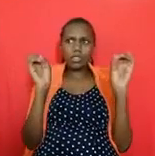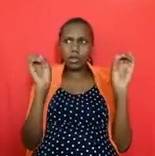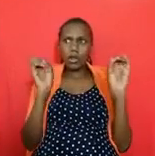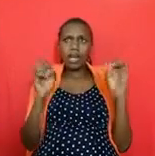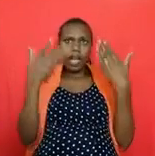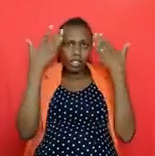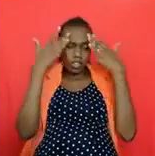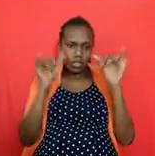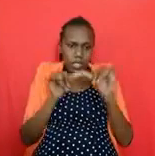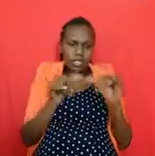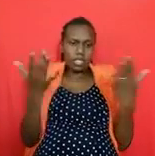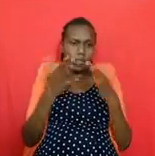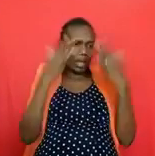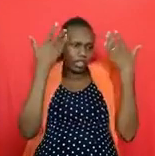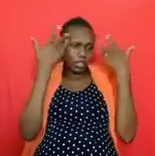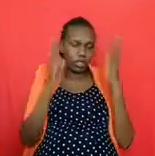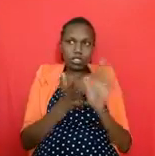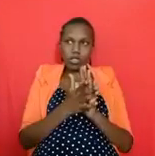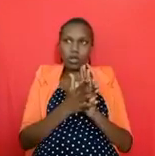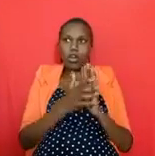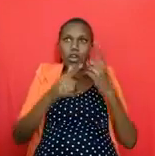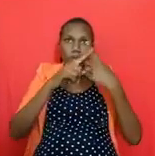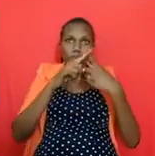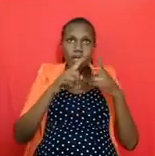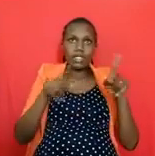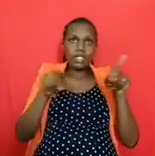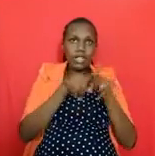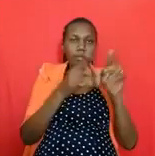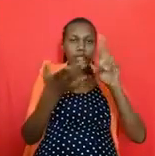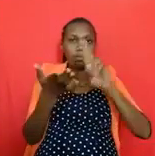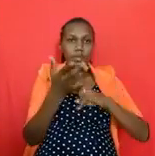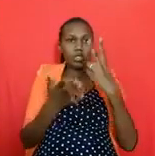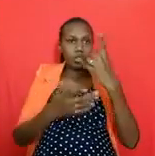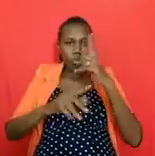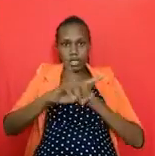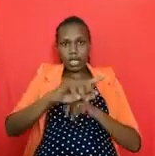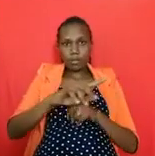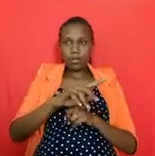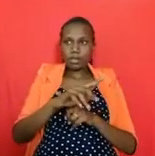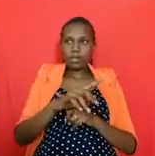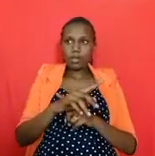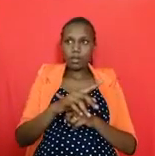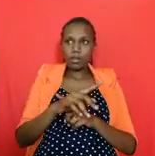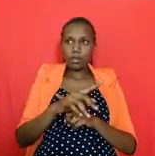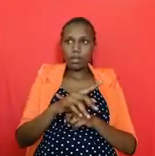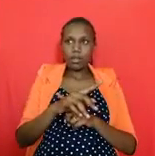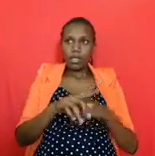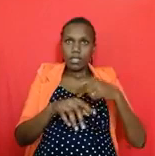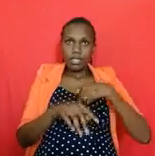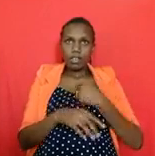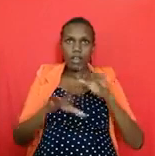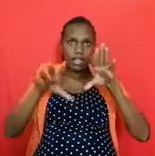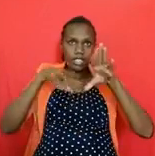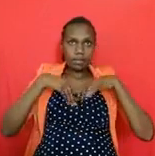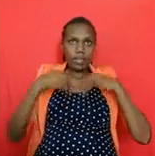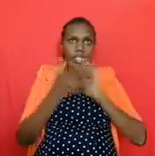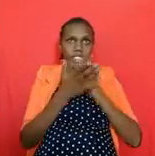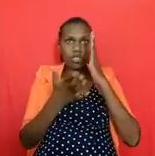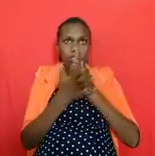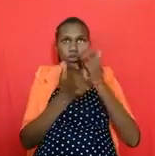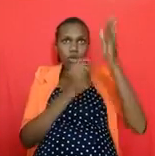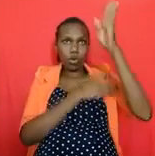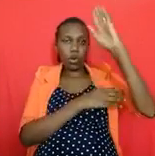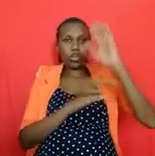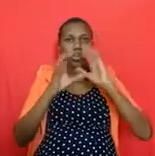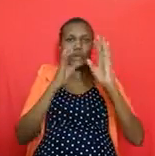uria njikaraga ndaki na tondu nyigite kiugo kiu maita meri niĩ ndĩretĩkia atĩ nĩ ngai